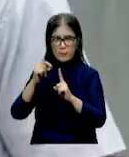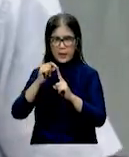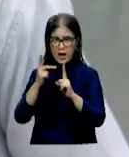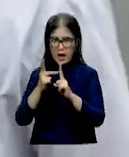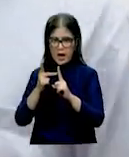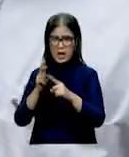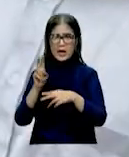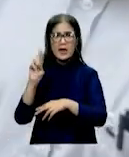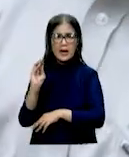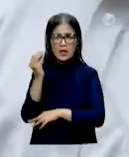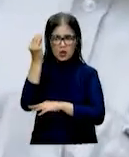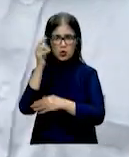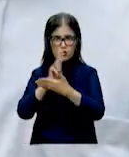Pancasila.